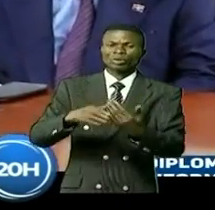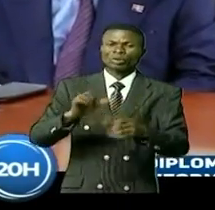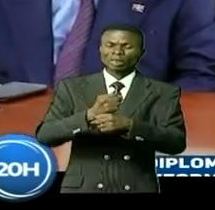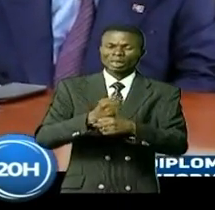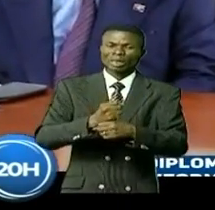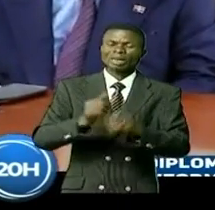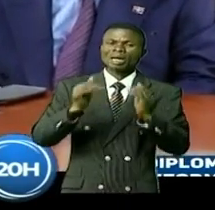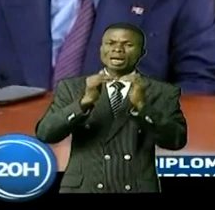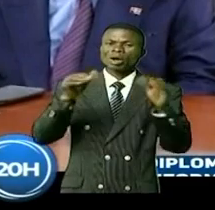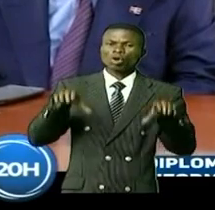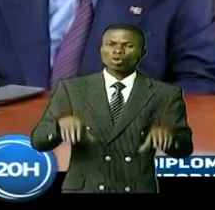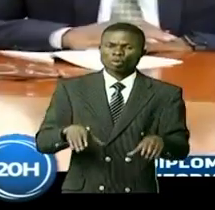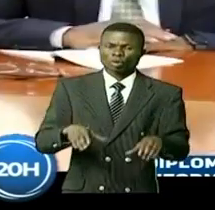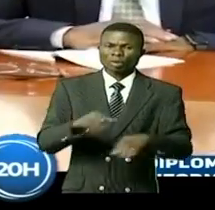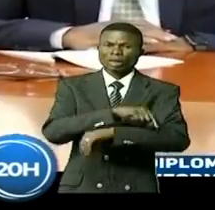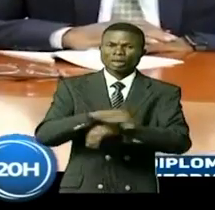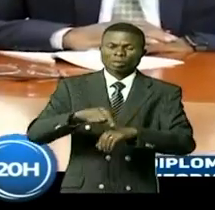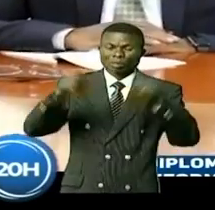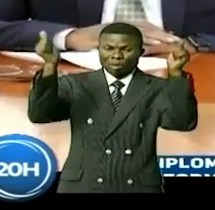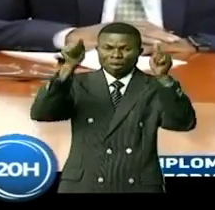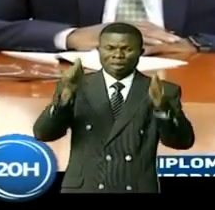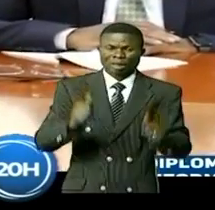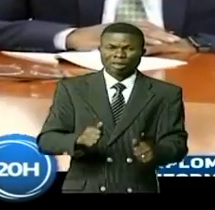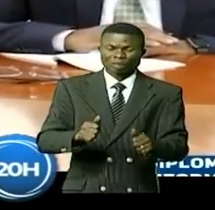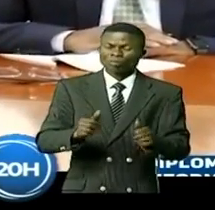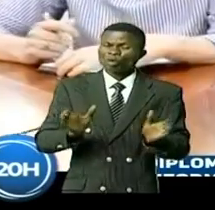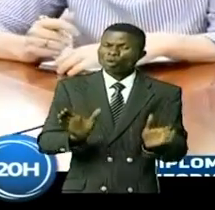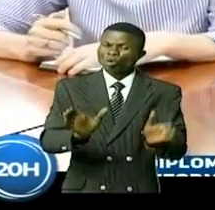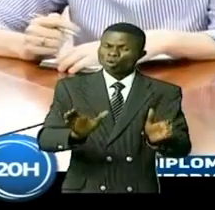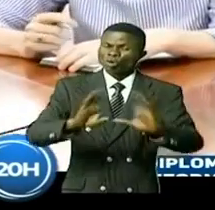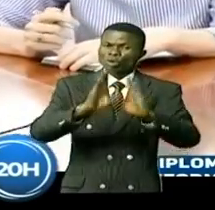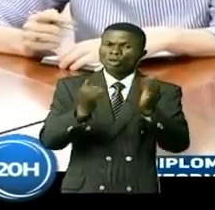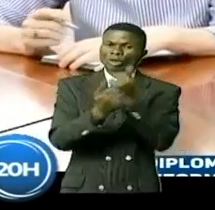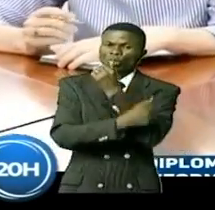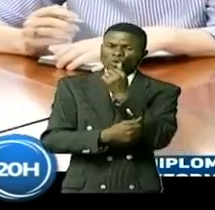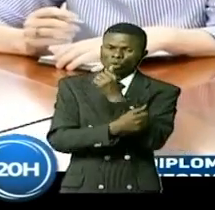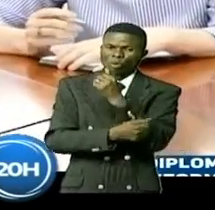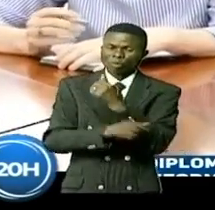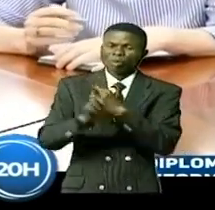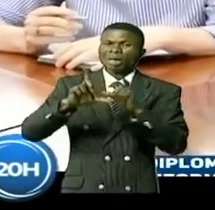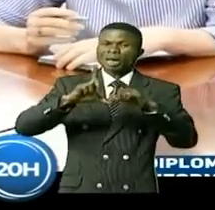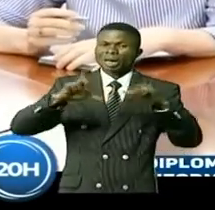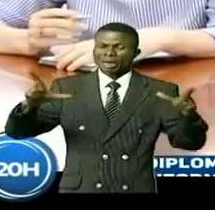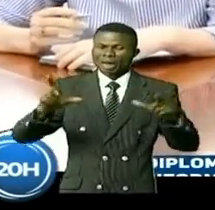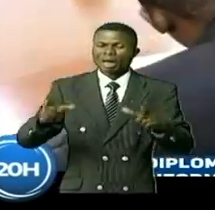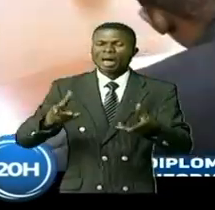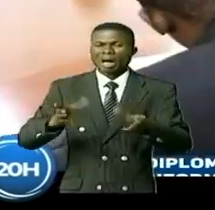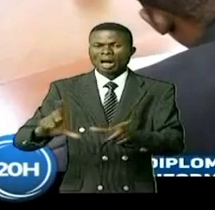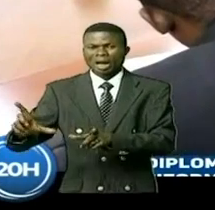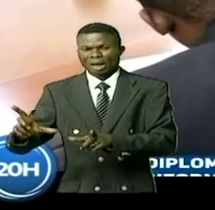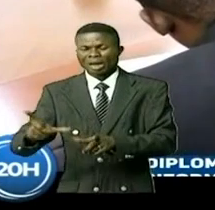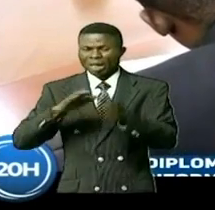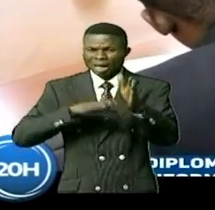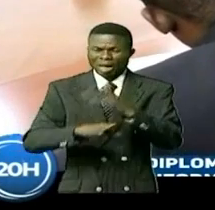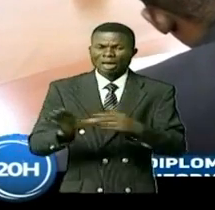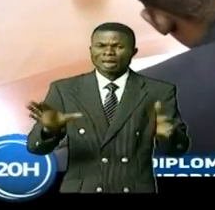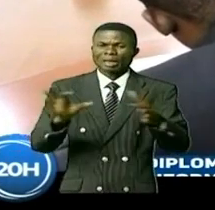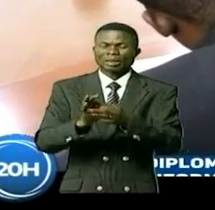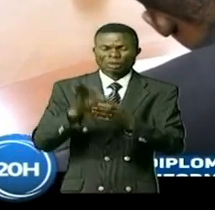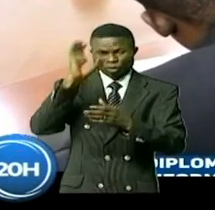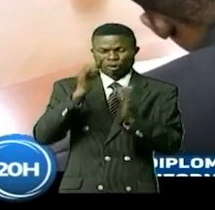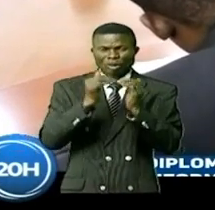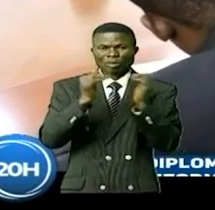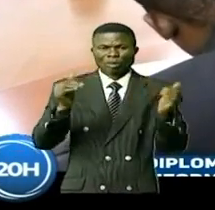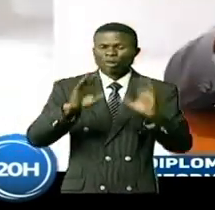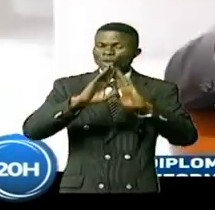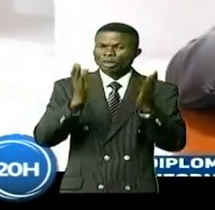processus. Que les institutions africaines incitent tous les pays de la région de Grand Lac à s'inscrire dans la dynamique de la paix. Tous